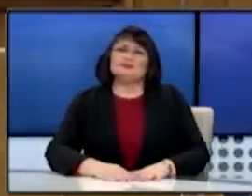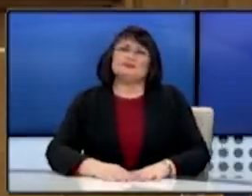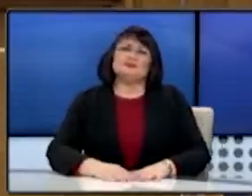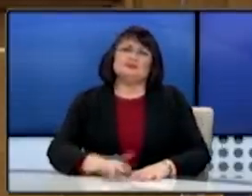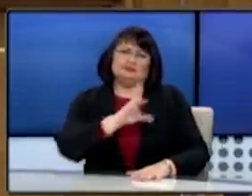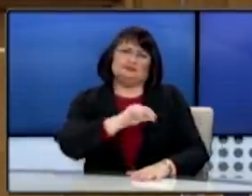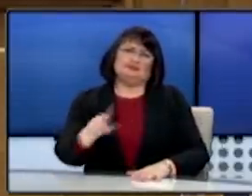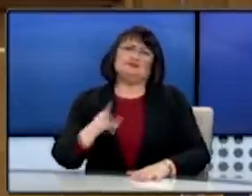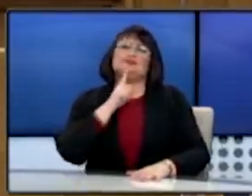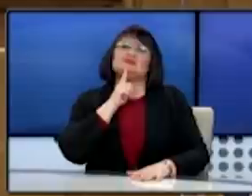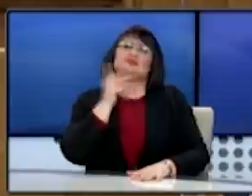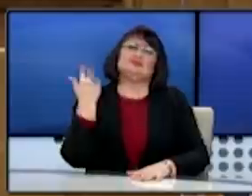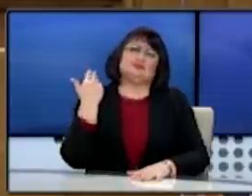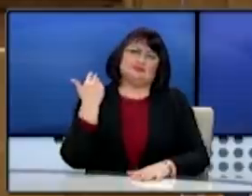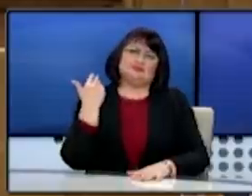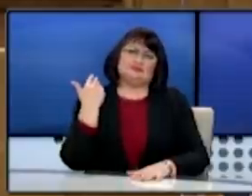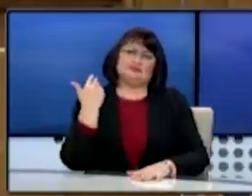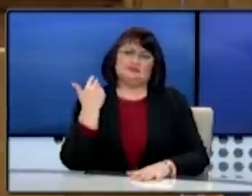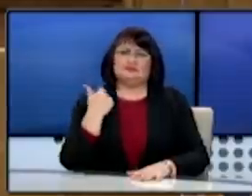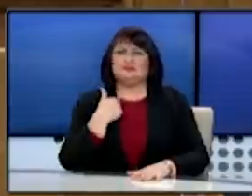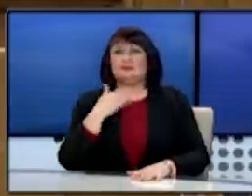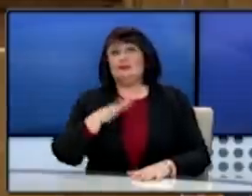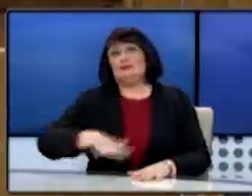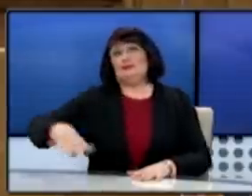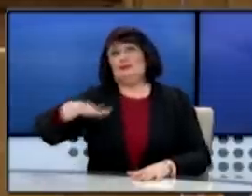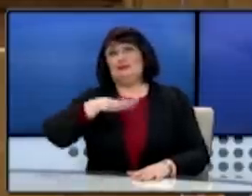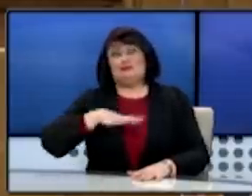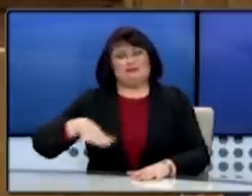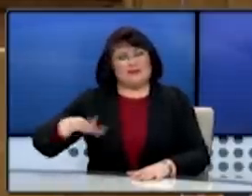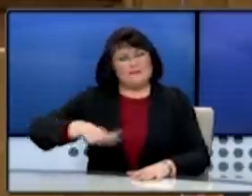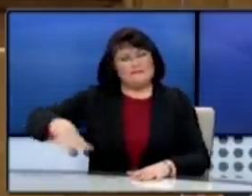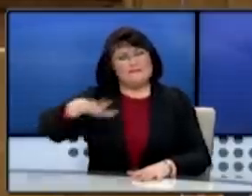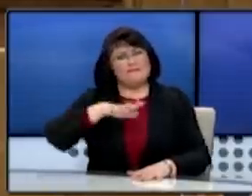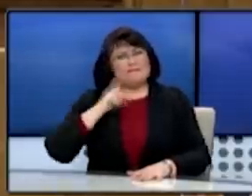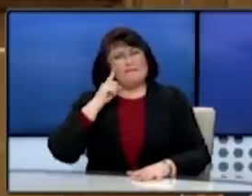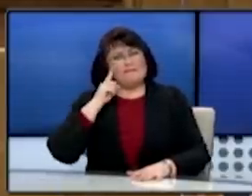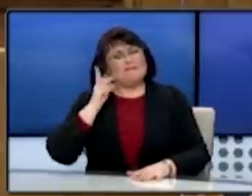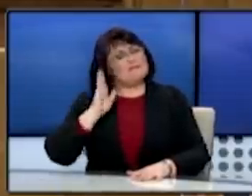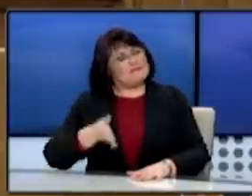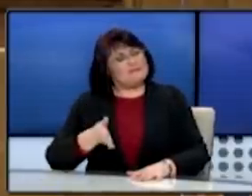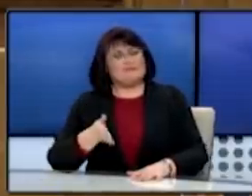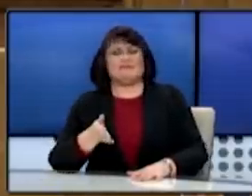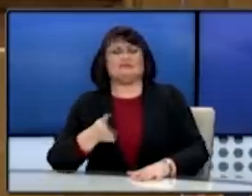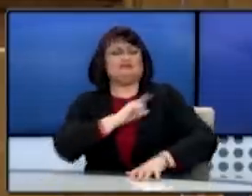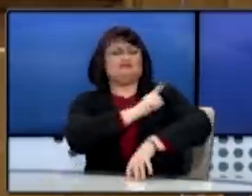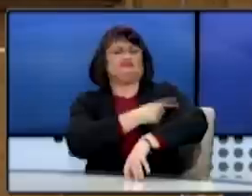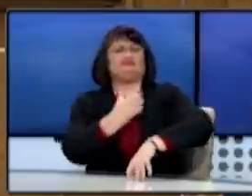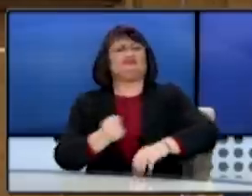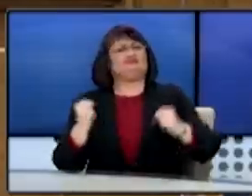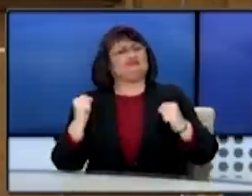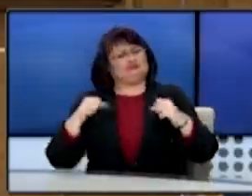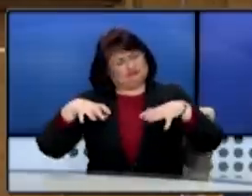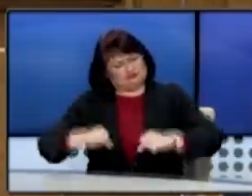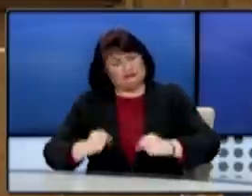ίδιους για τους οποίους μιλούσαμε και πριν, για να γίνουν περιφερειακοί παίκτες, όπως είπε πρόσφατα ο Πρωθυπουργός.